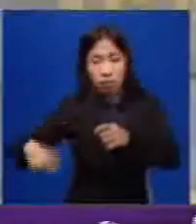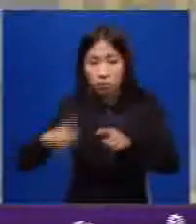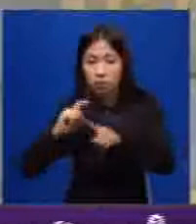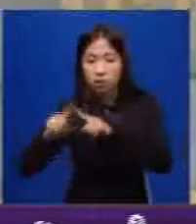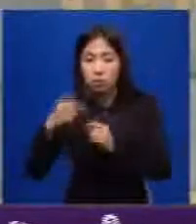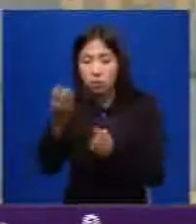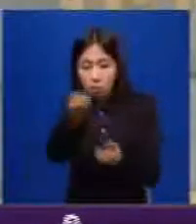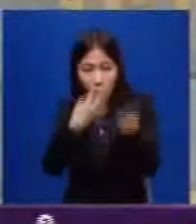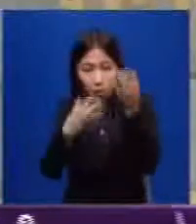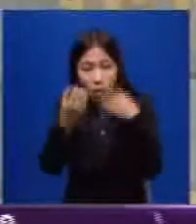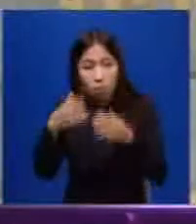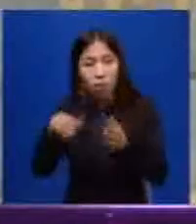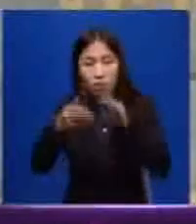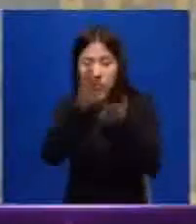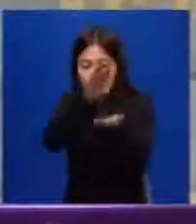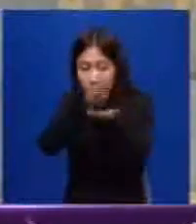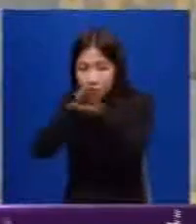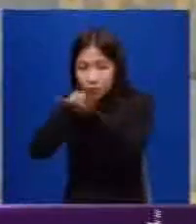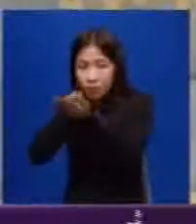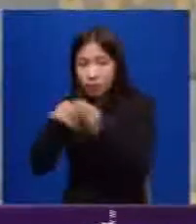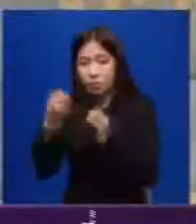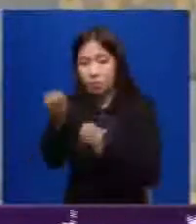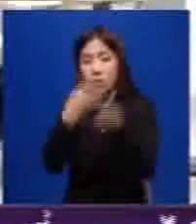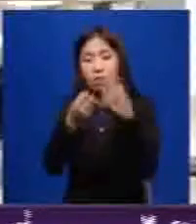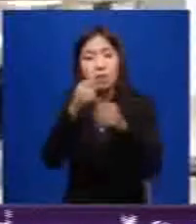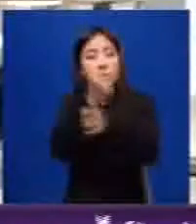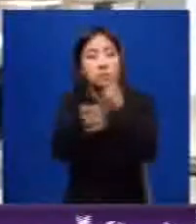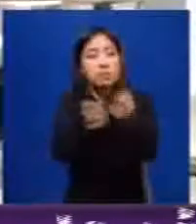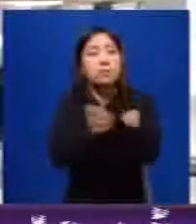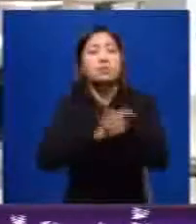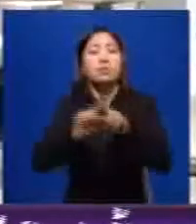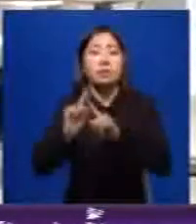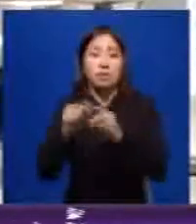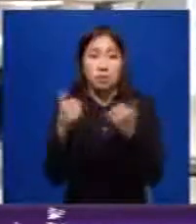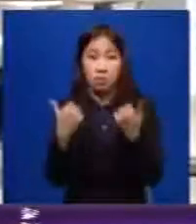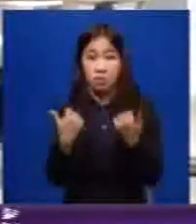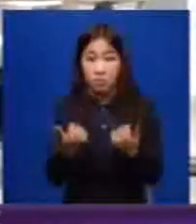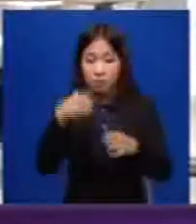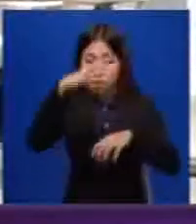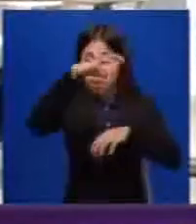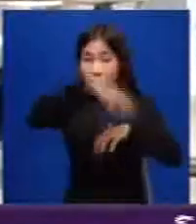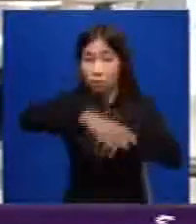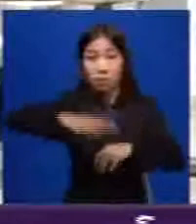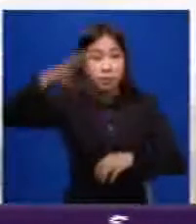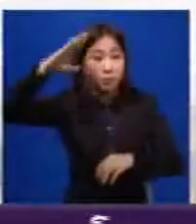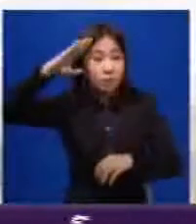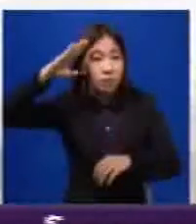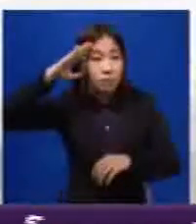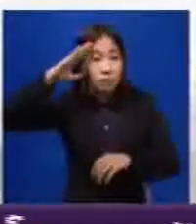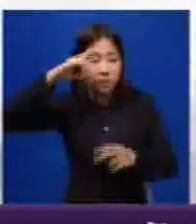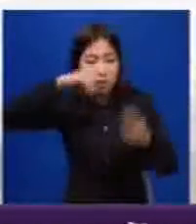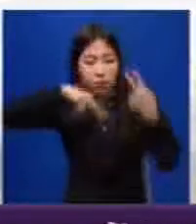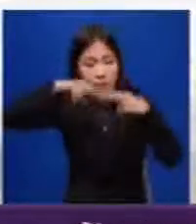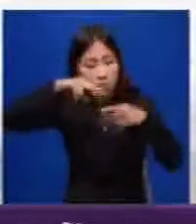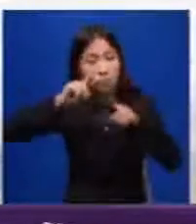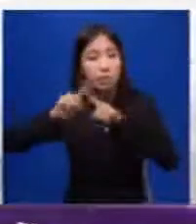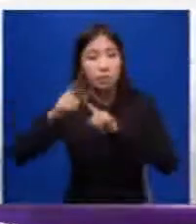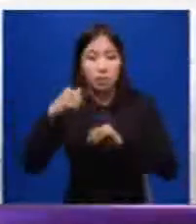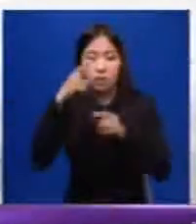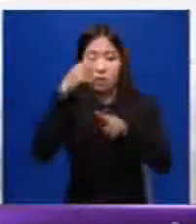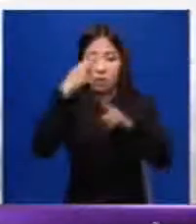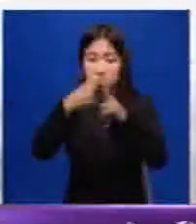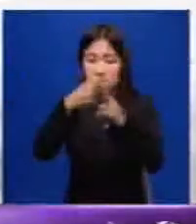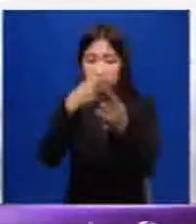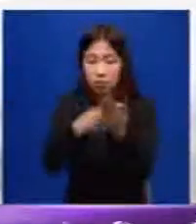บปัญหาและข้อเท็จจริงจากผู้ประกอบการและแรงงานต่างด้าวส่วนบรรยากาศที่หอประชุมกองทัพบกเทเวศค่ะวันนี้แม้ไม่มีคำสั่